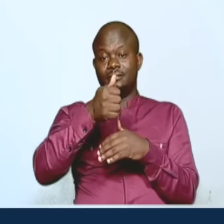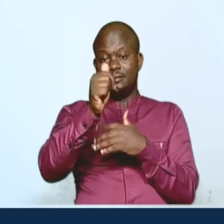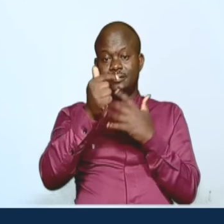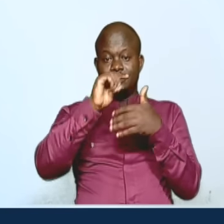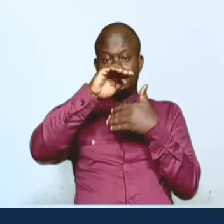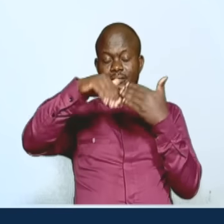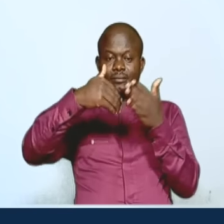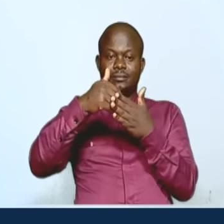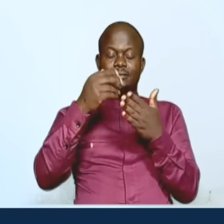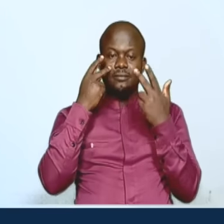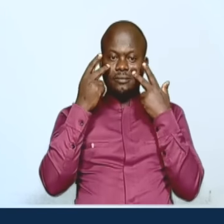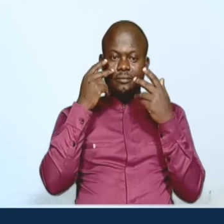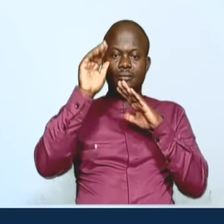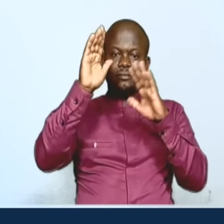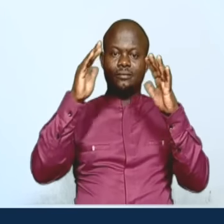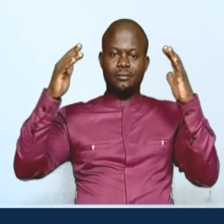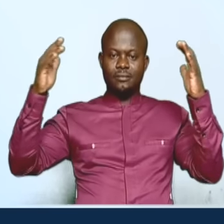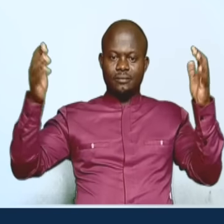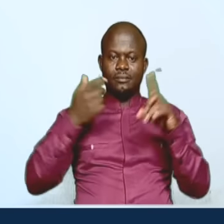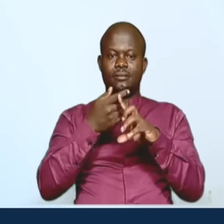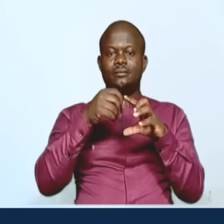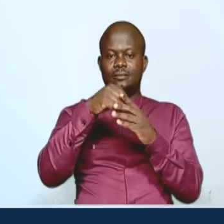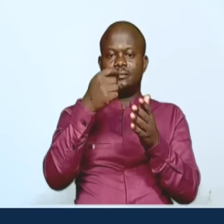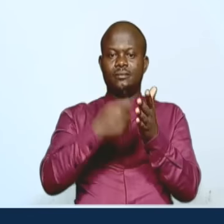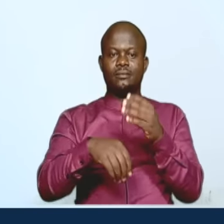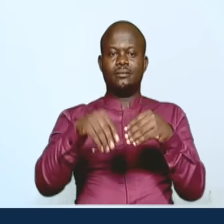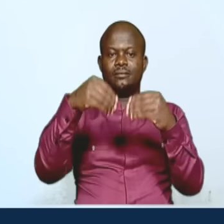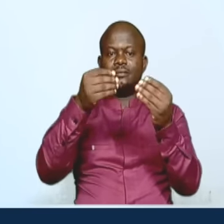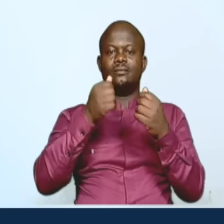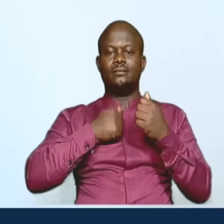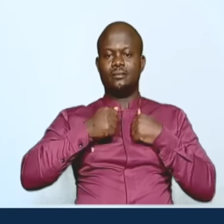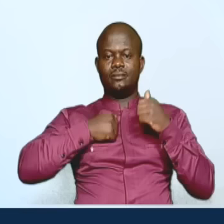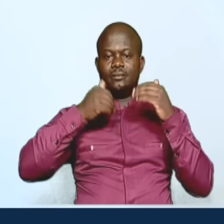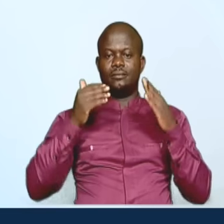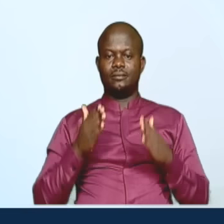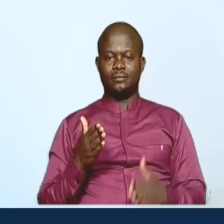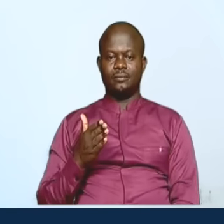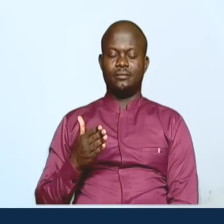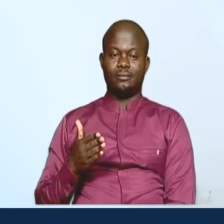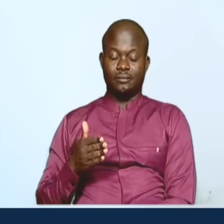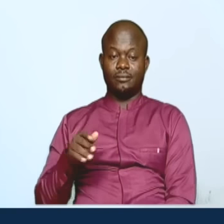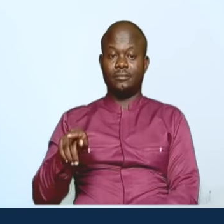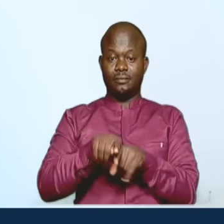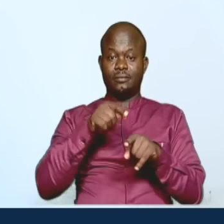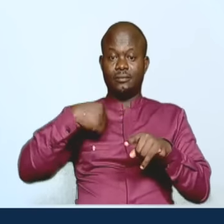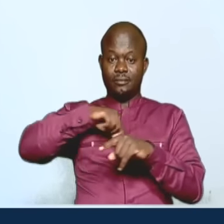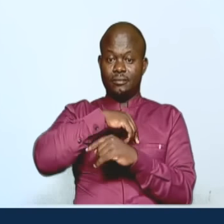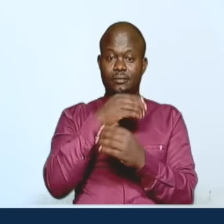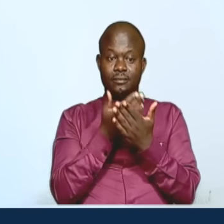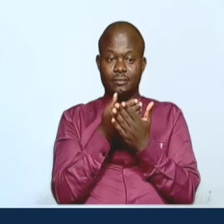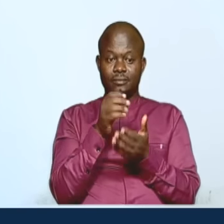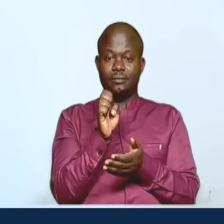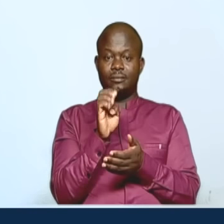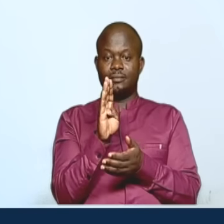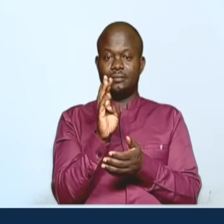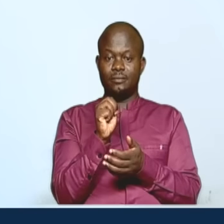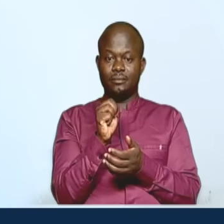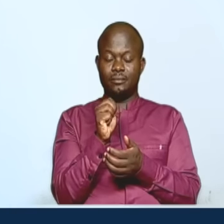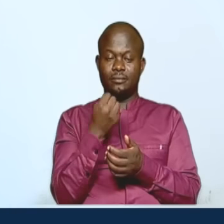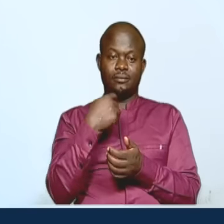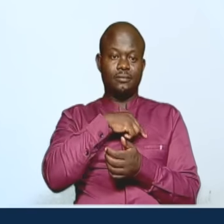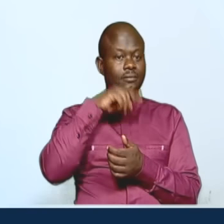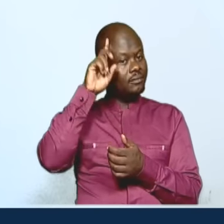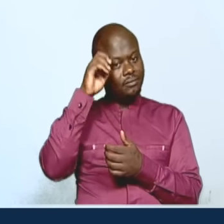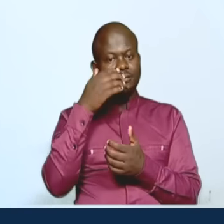tubona uruhare runini ruva ku misoro iba yatanzwe n'abanyarwanda nange rero kuba naragize uruhare mu gusaba fakture ya IBM nange numva ko uruhare